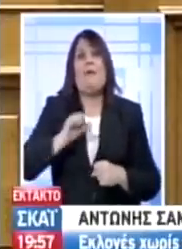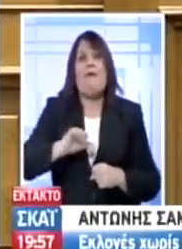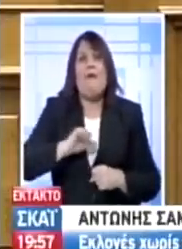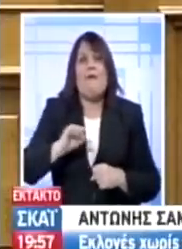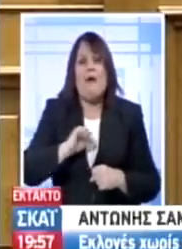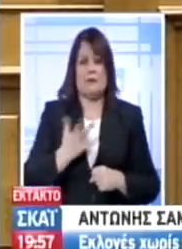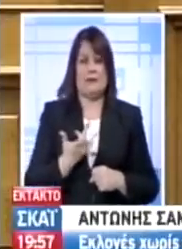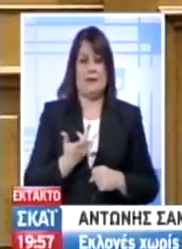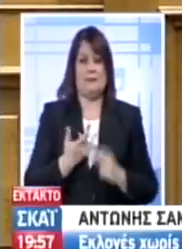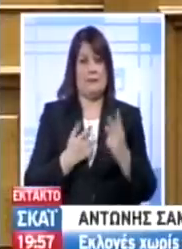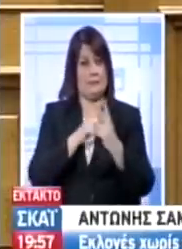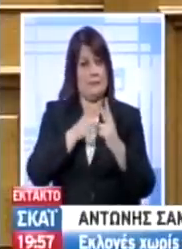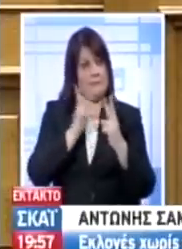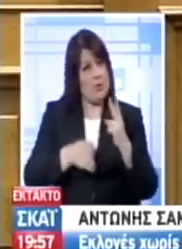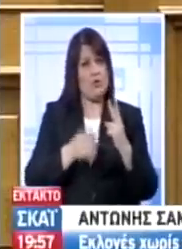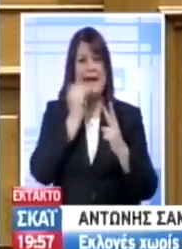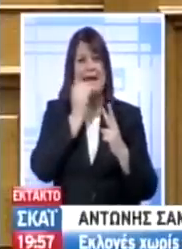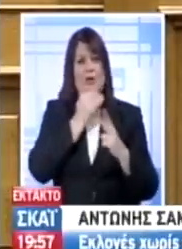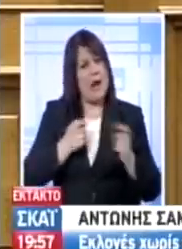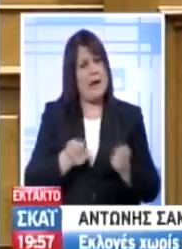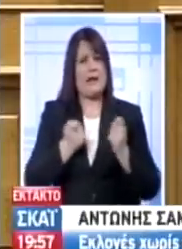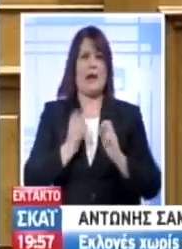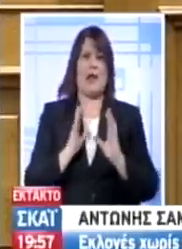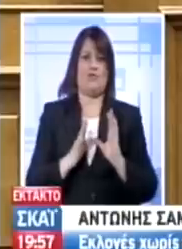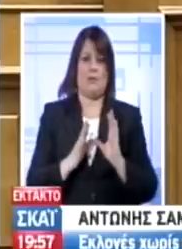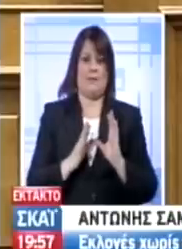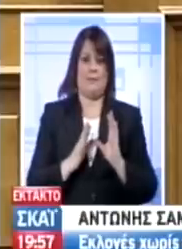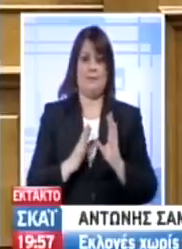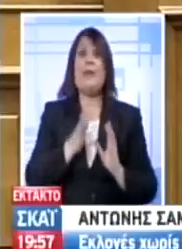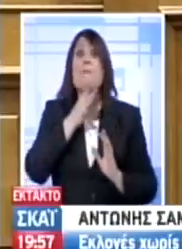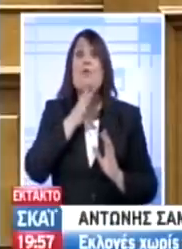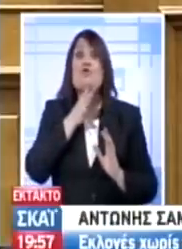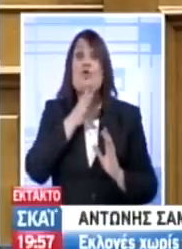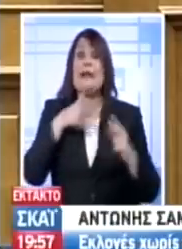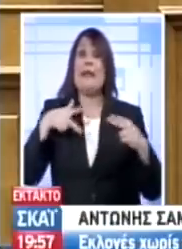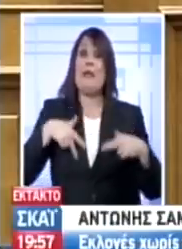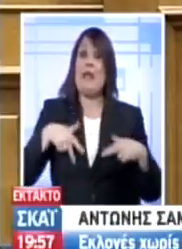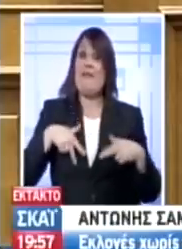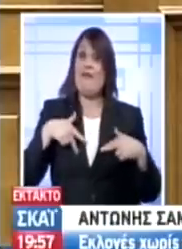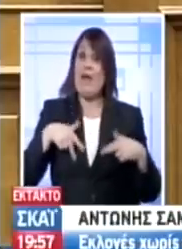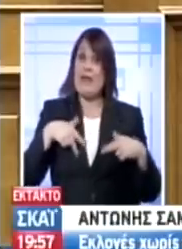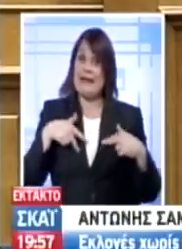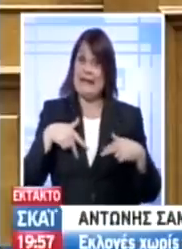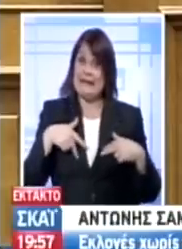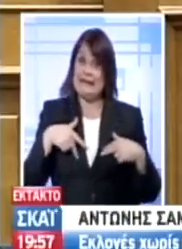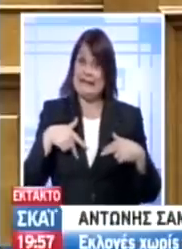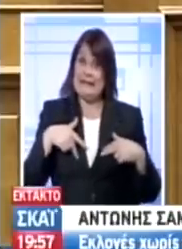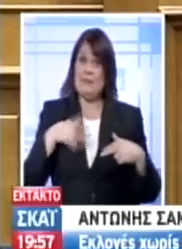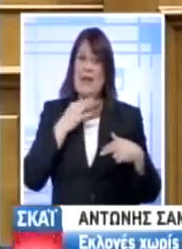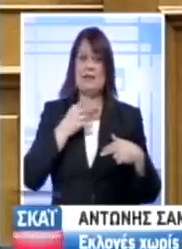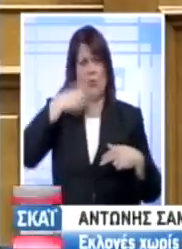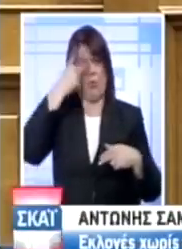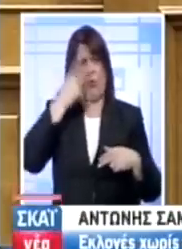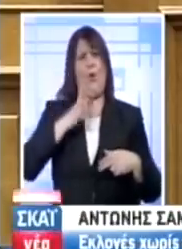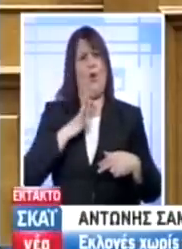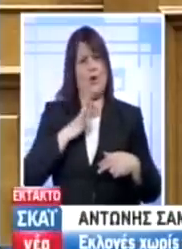τα δύο πράγματα μπορεί να γίνουν σε πολύ σύντομο χρόνο και από μια προσωρινή κυβέρνηση απολύτως περιορισμένης δικαιοδοσίας, η